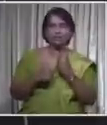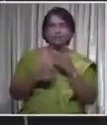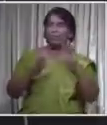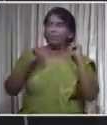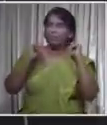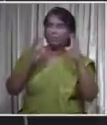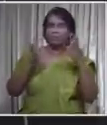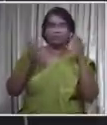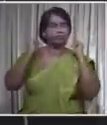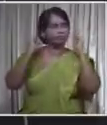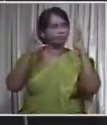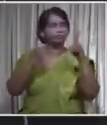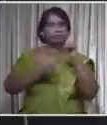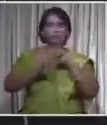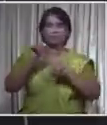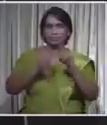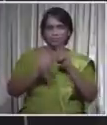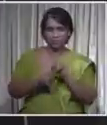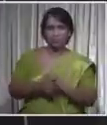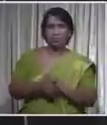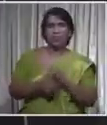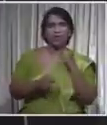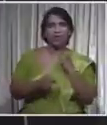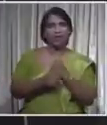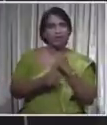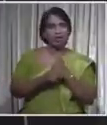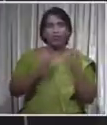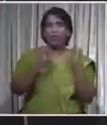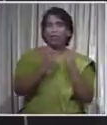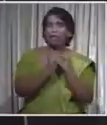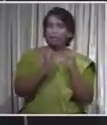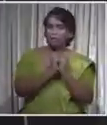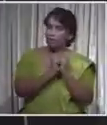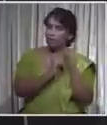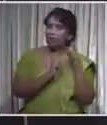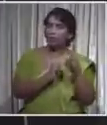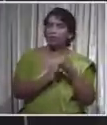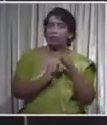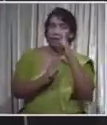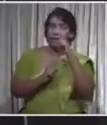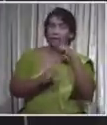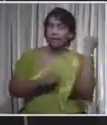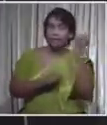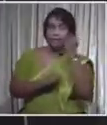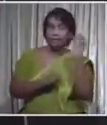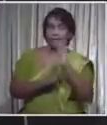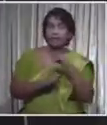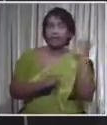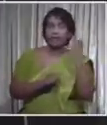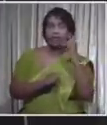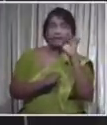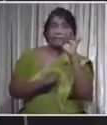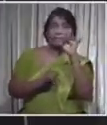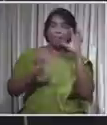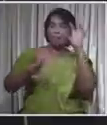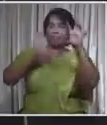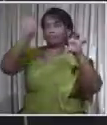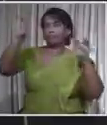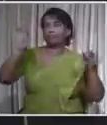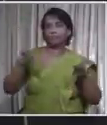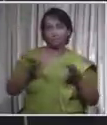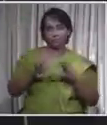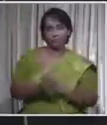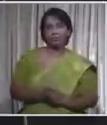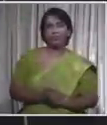ඉතාමත්ම අතිසාර්ථකයි. ආණ්ඩුව කරපු වැඩෙන් එක රැලියක් නෙවෙයි රැලි 15ක් ඉදිරි තිබ්බා.